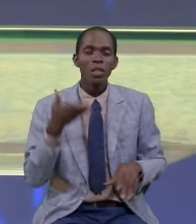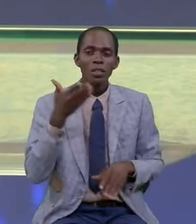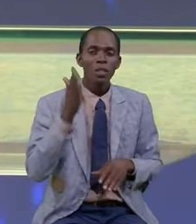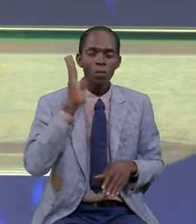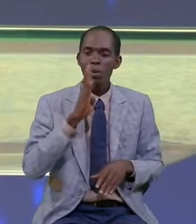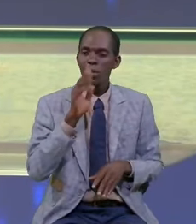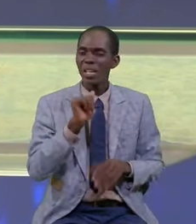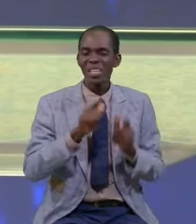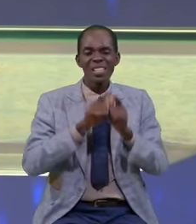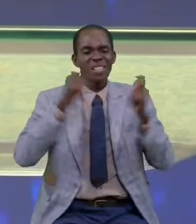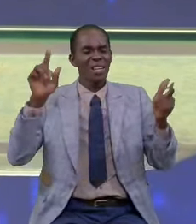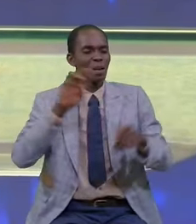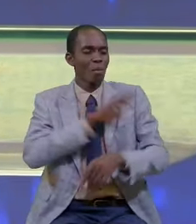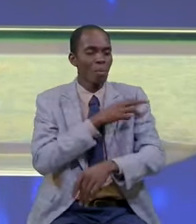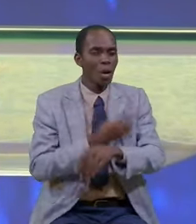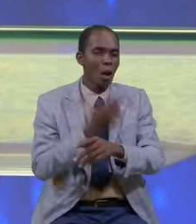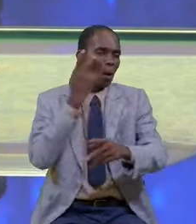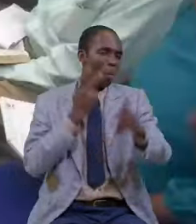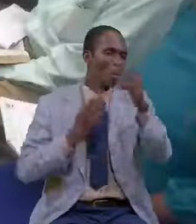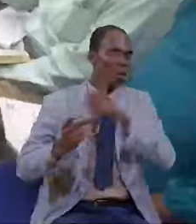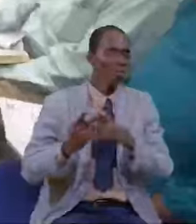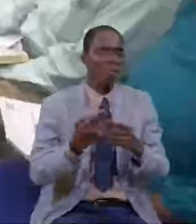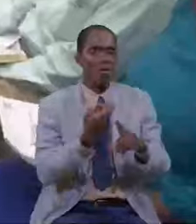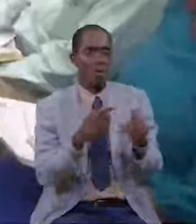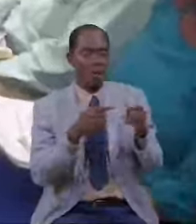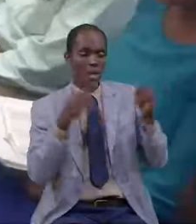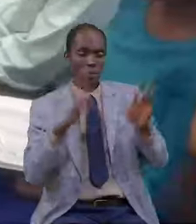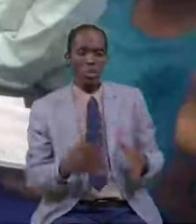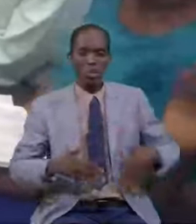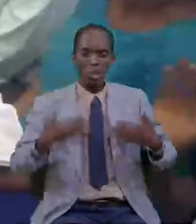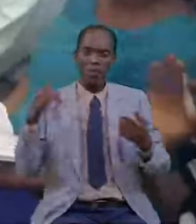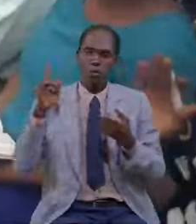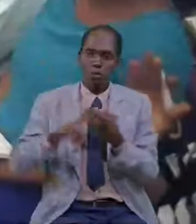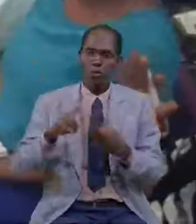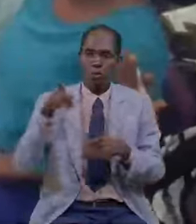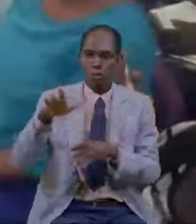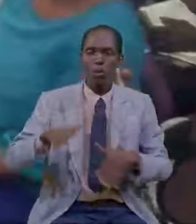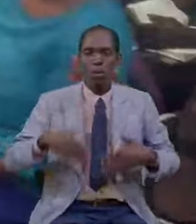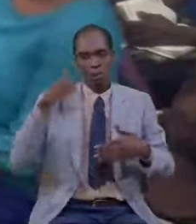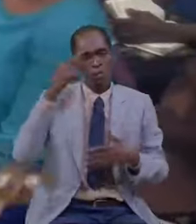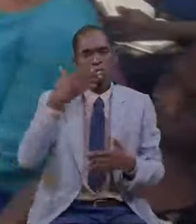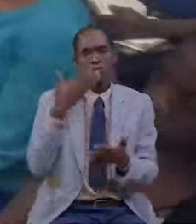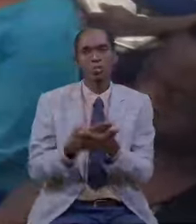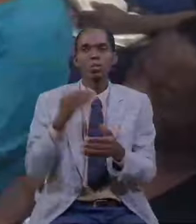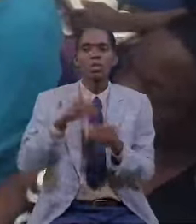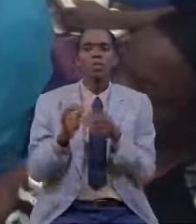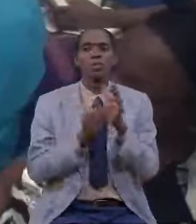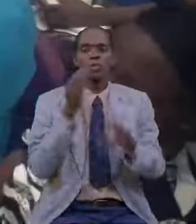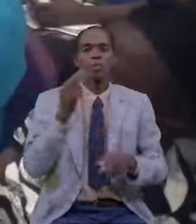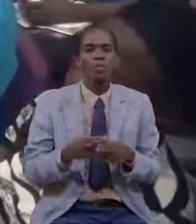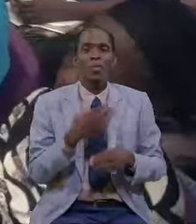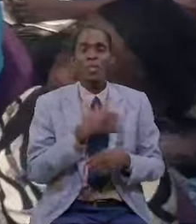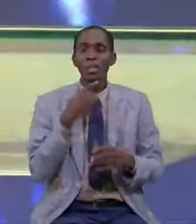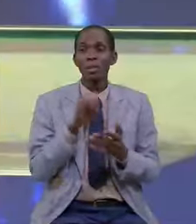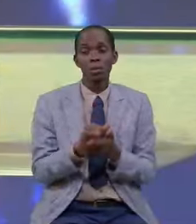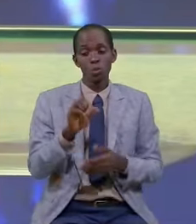une puissante prophétie de leur bouche qui s'accomplira sur vous au nom de Jésus-Christ. Et puis il